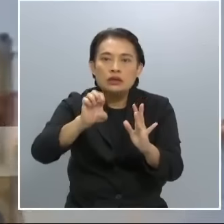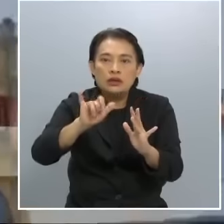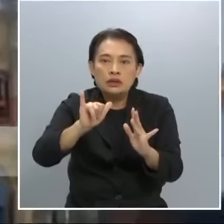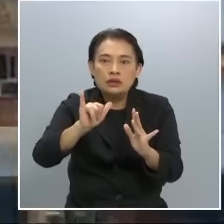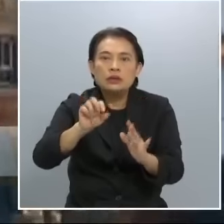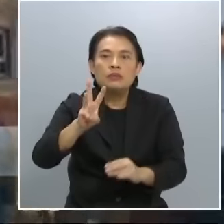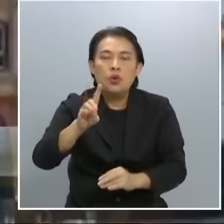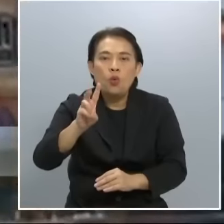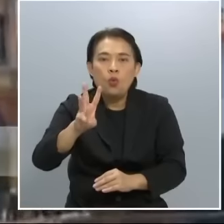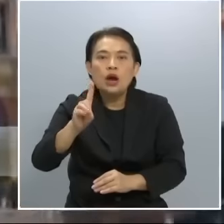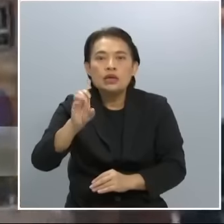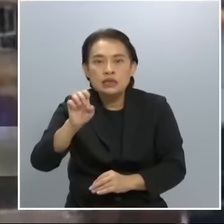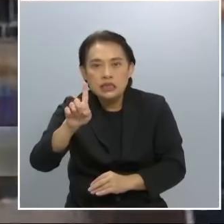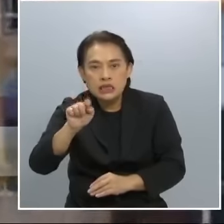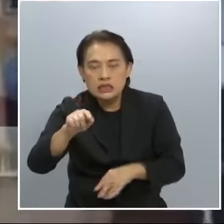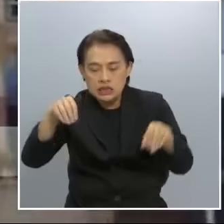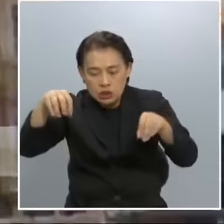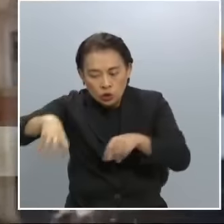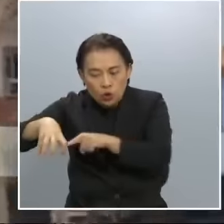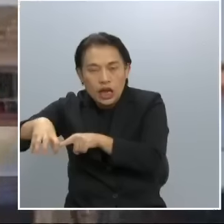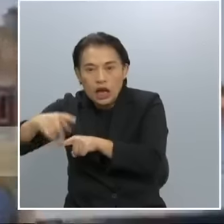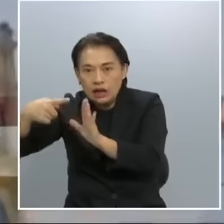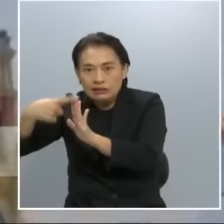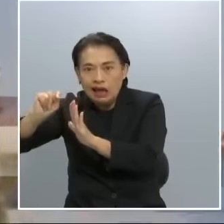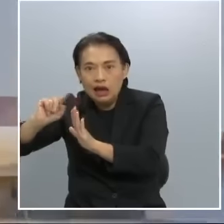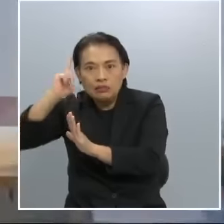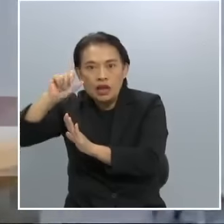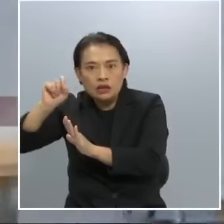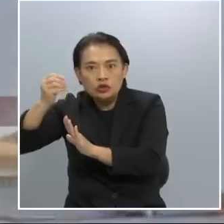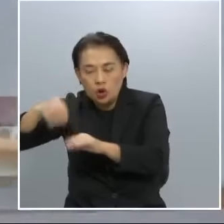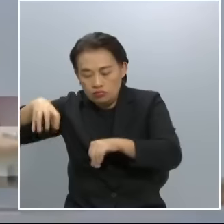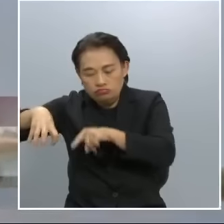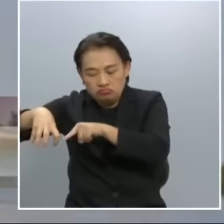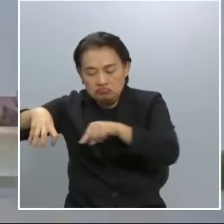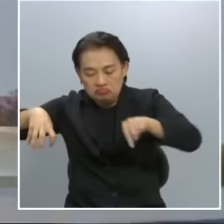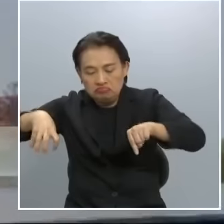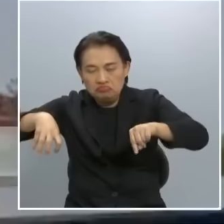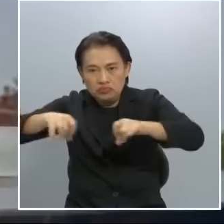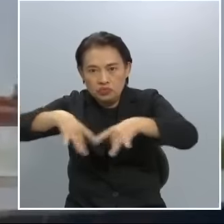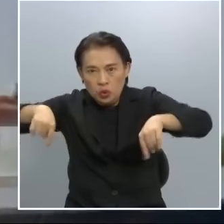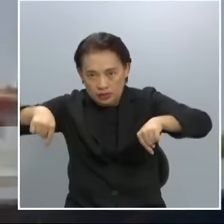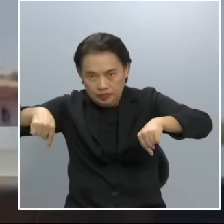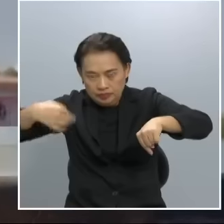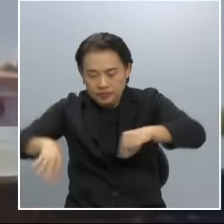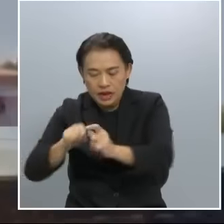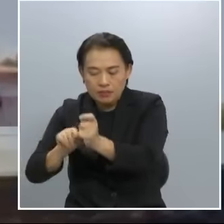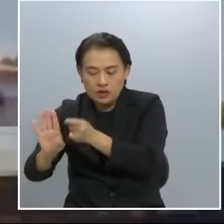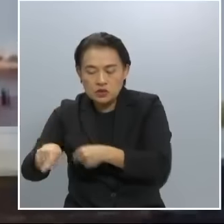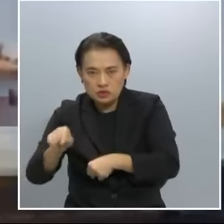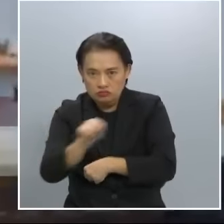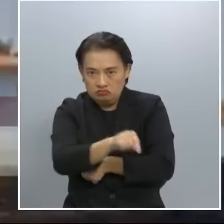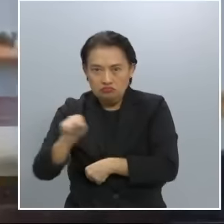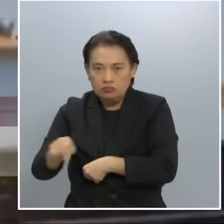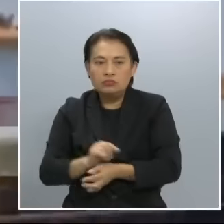มแดนถาวรแม่สอดแห่งที่2ที่บ้านวังตะเคียนใต้หมู่7ตำบลท่าสายลวดอำเภอแม่สอดจังหวัดตาก